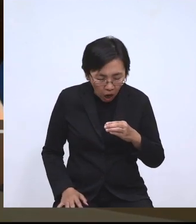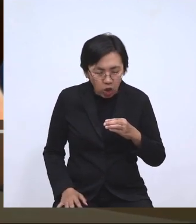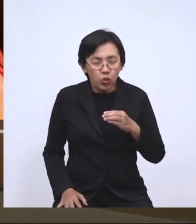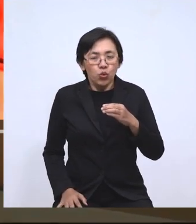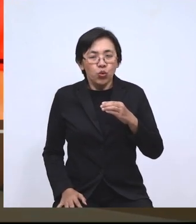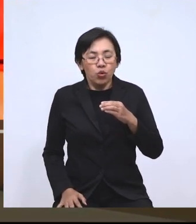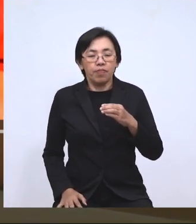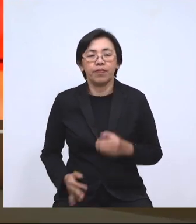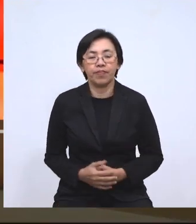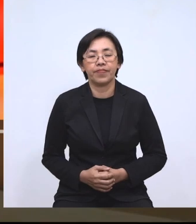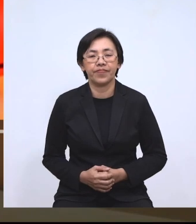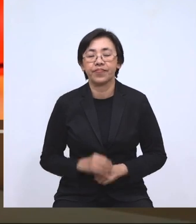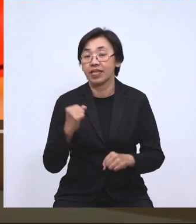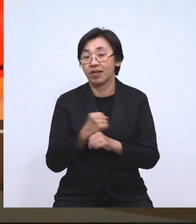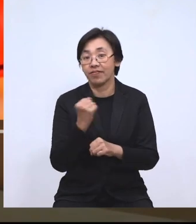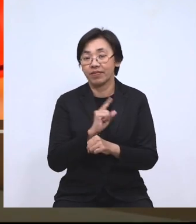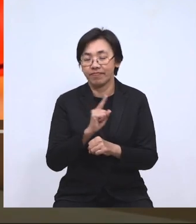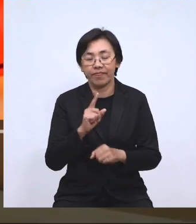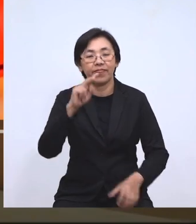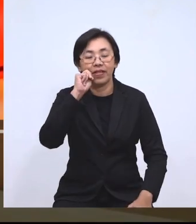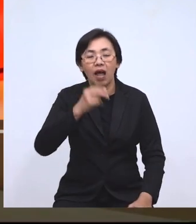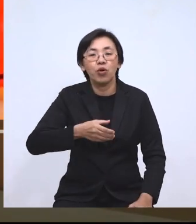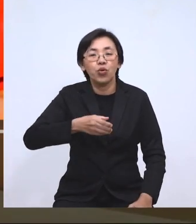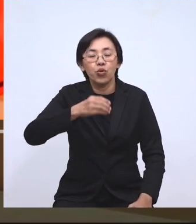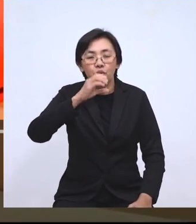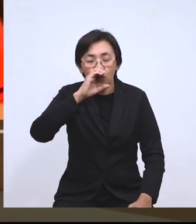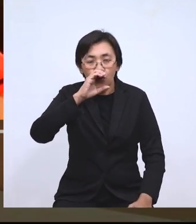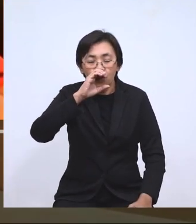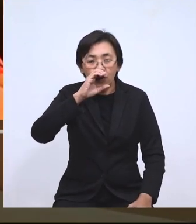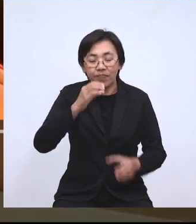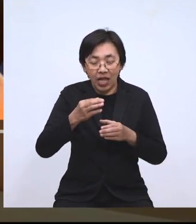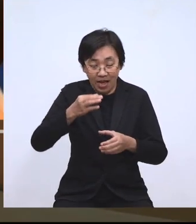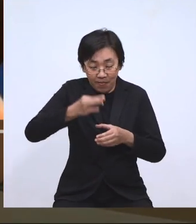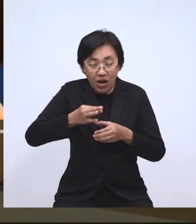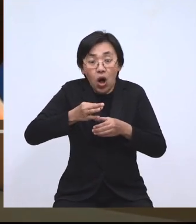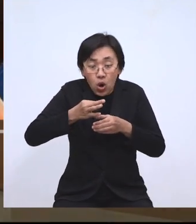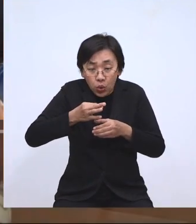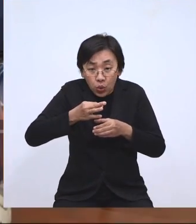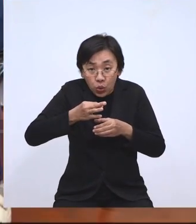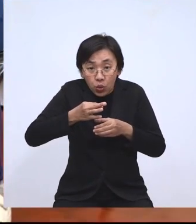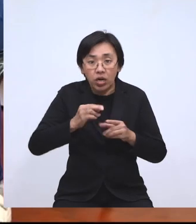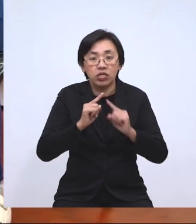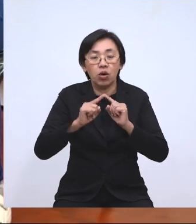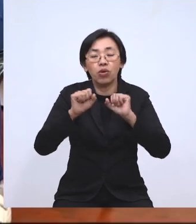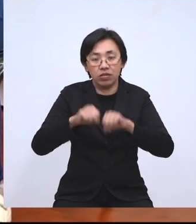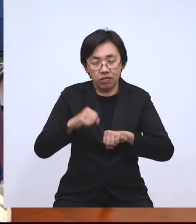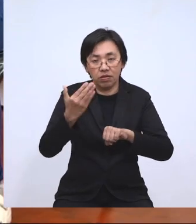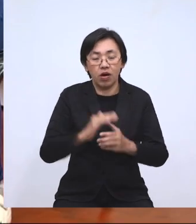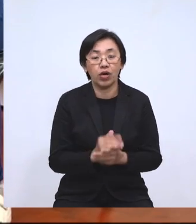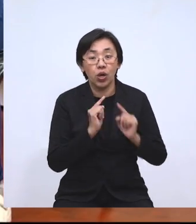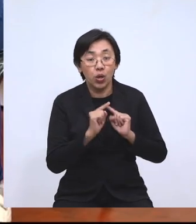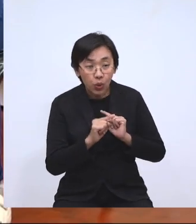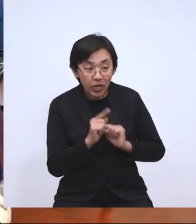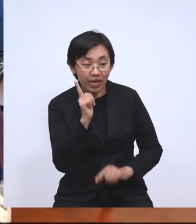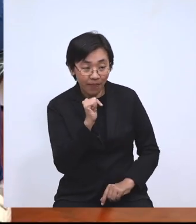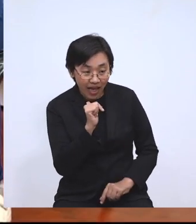คะค่ะได้ค่ะทีนี้เดี๋ยวเราจะฝึกจากการดื่มน้ำโดยการใช้หลอดนะคะหลักการเดิมเราก็ต้องคุยกันก่อนกับทางผู้ปก